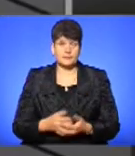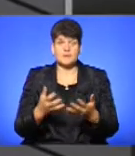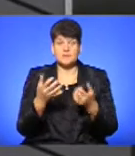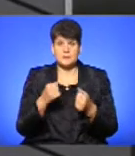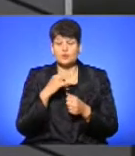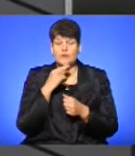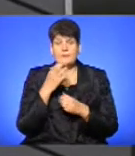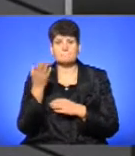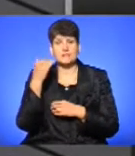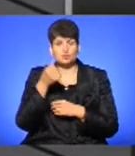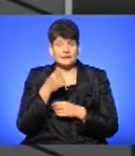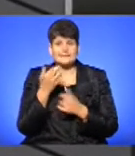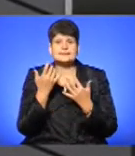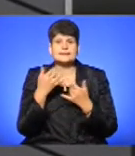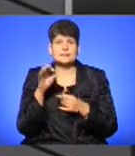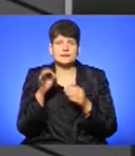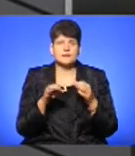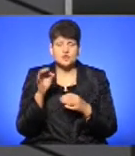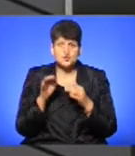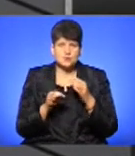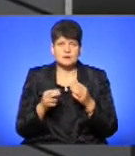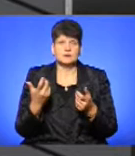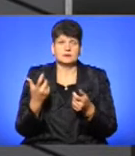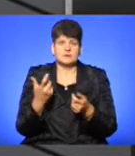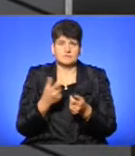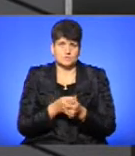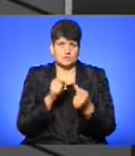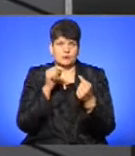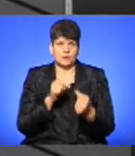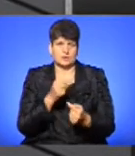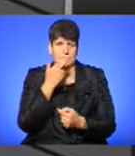минулий рік, скільки відсотків людей провакцинувались проти грипу?